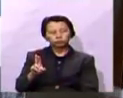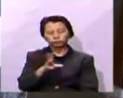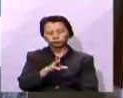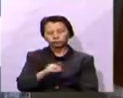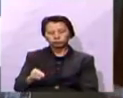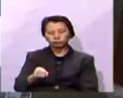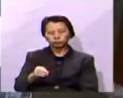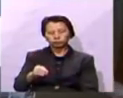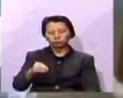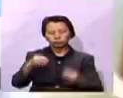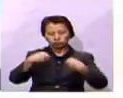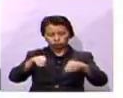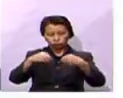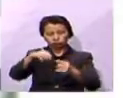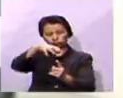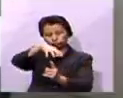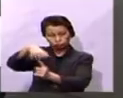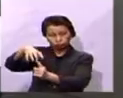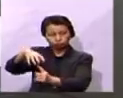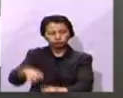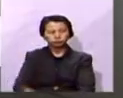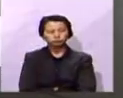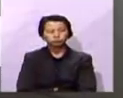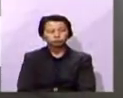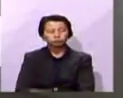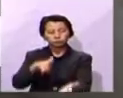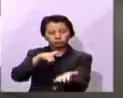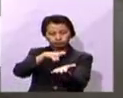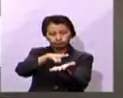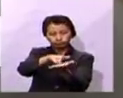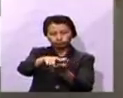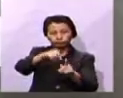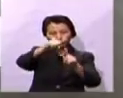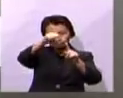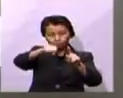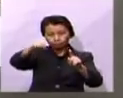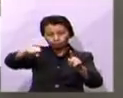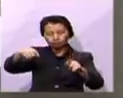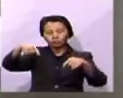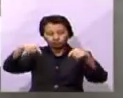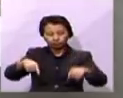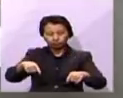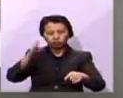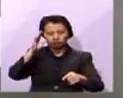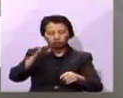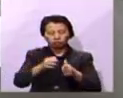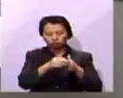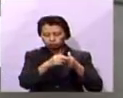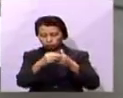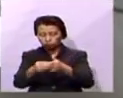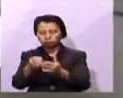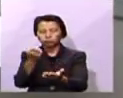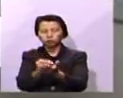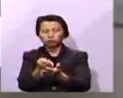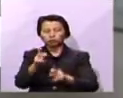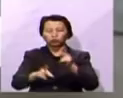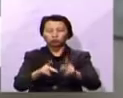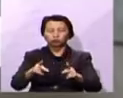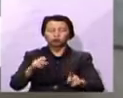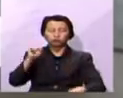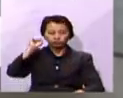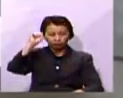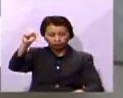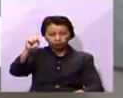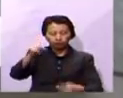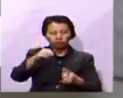serta kios jualan. Saudara, lapangan terbang Sandakan ini bakal memacu ekonomi penduduk setempat dan